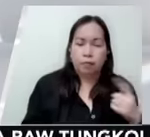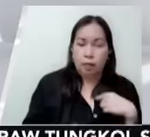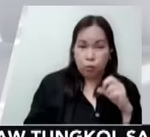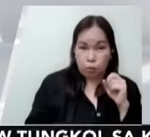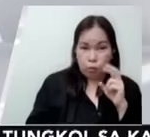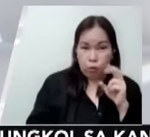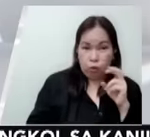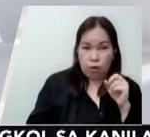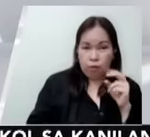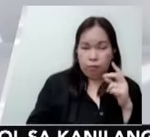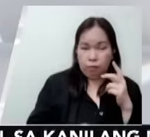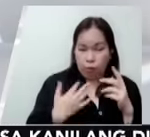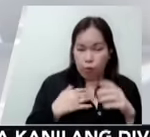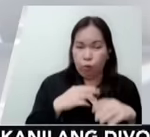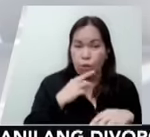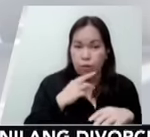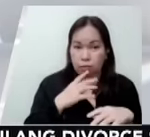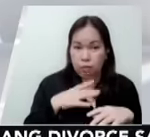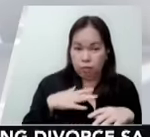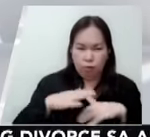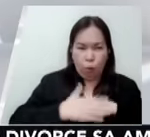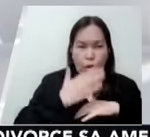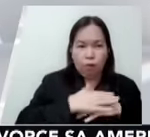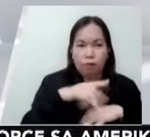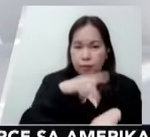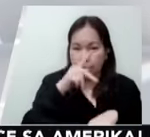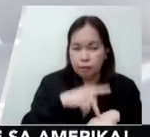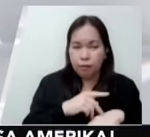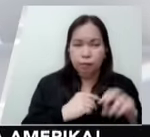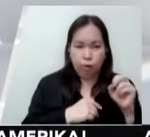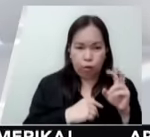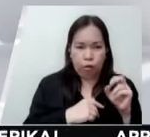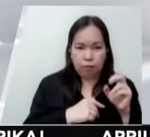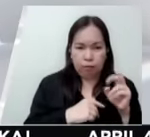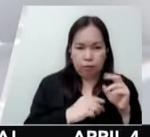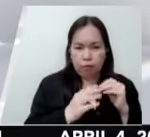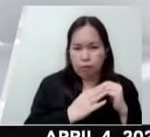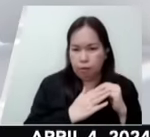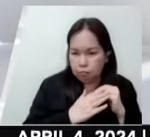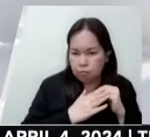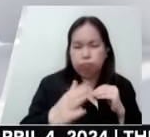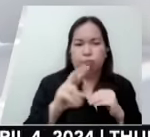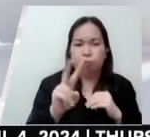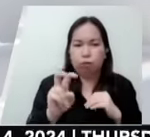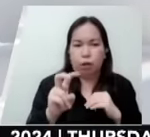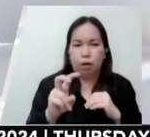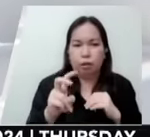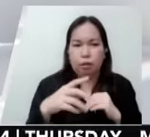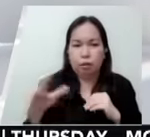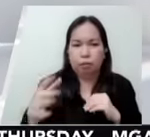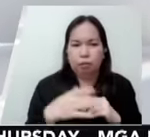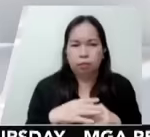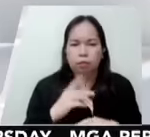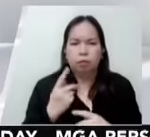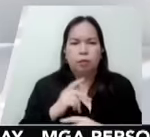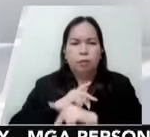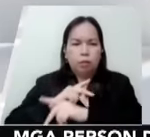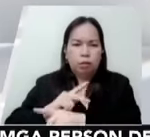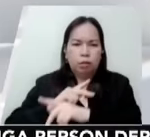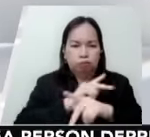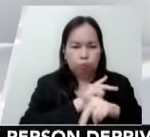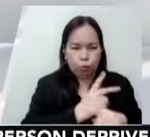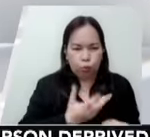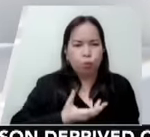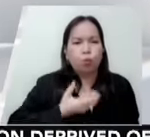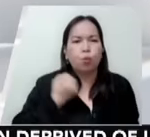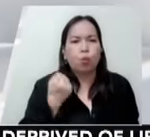waters. Our defense concepts have to go beyond 12 nautical miles in order for us to protect our national interests